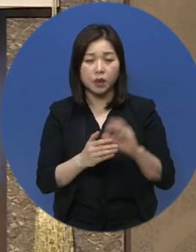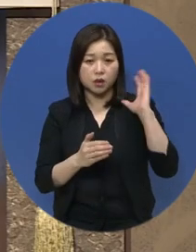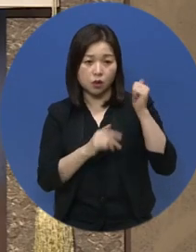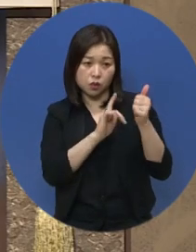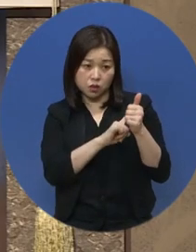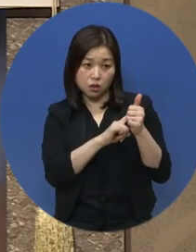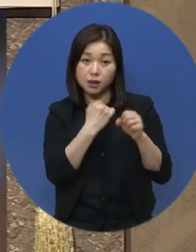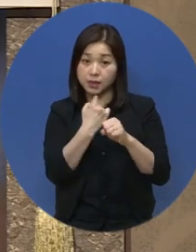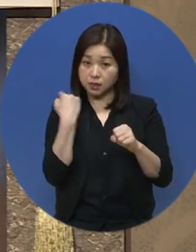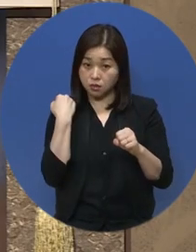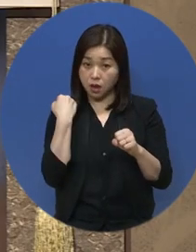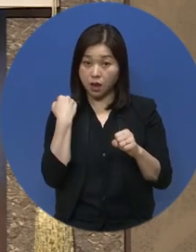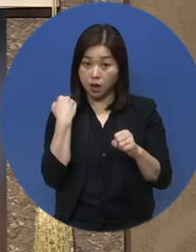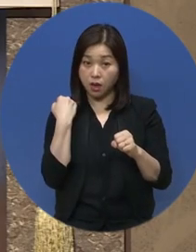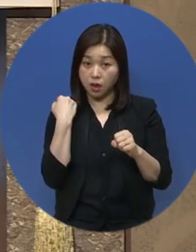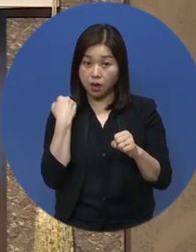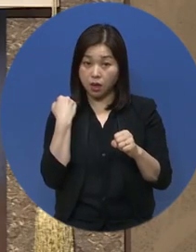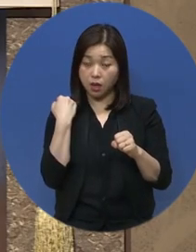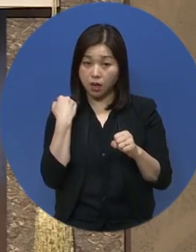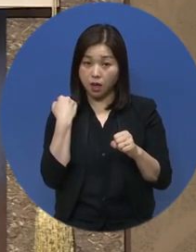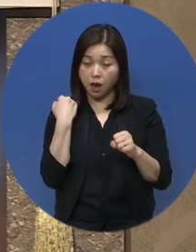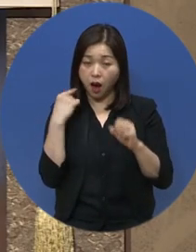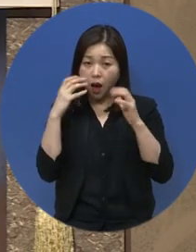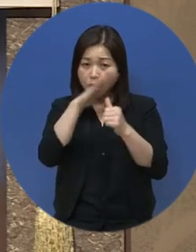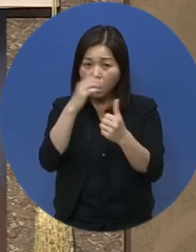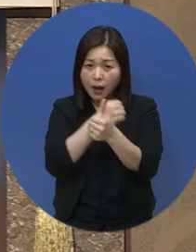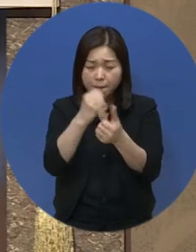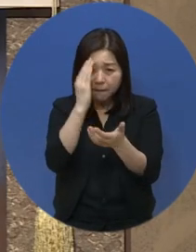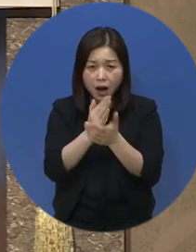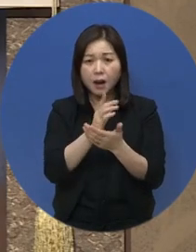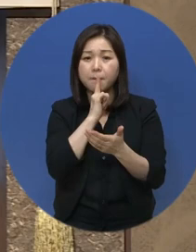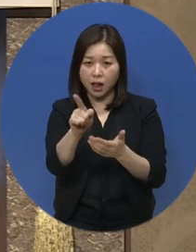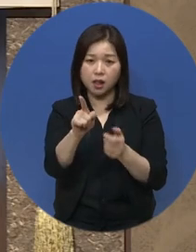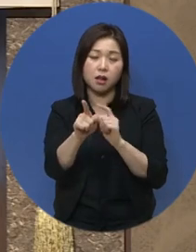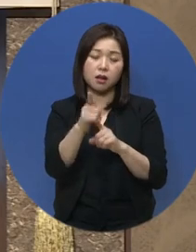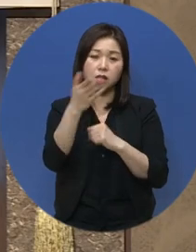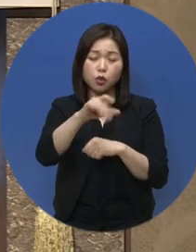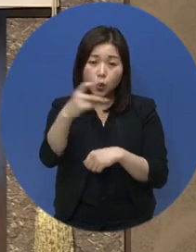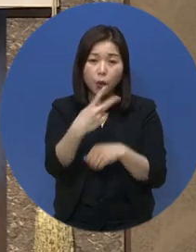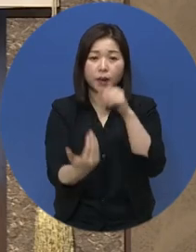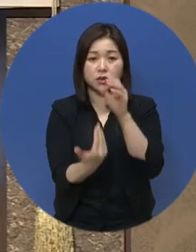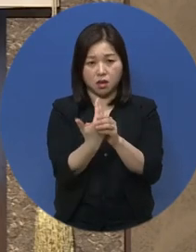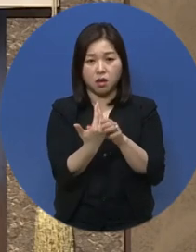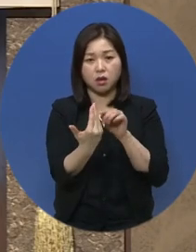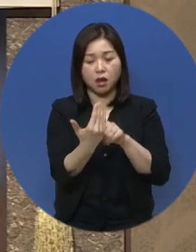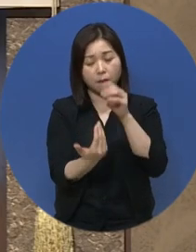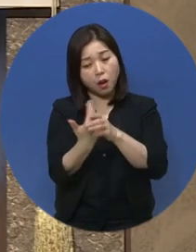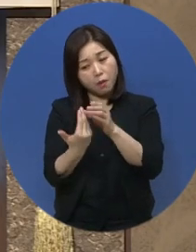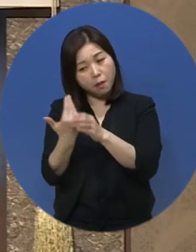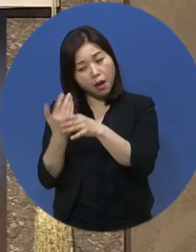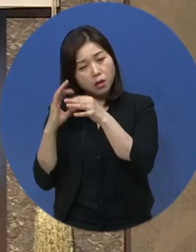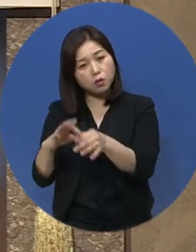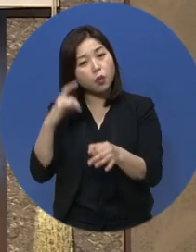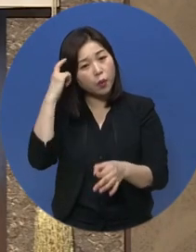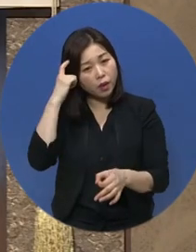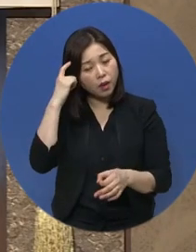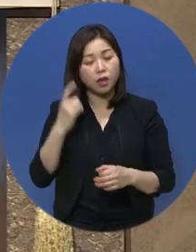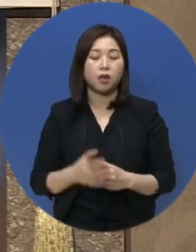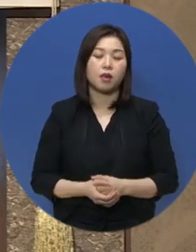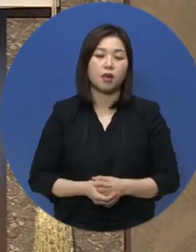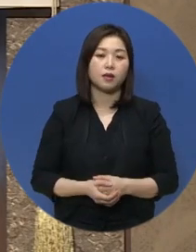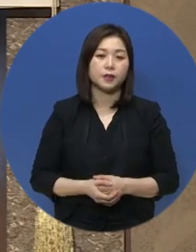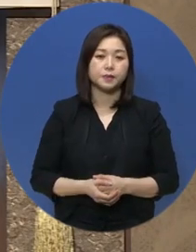직접 나셔서 네. 아동학대를 이야기했는데 또 이게 발생했단 말이에요. 네. 이게 왜 자꾸 생기냐는 거죠. 그래서